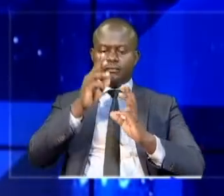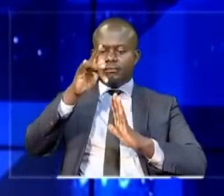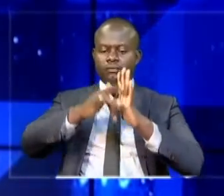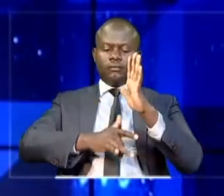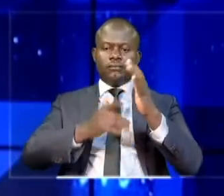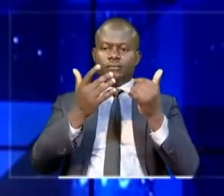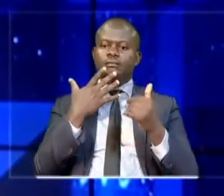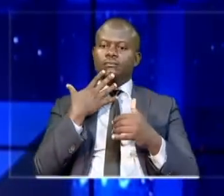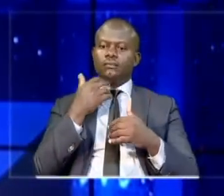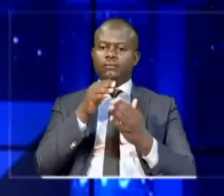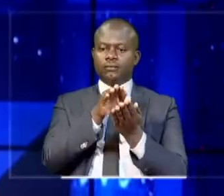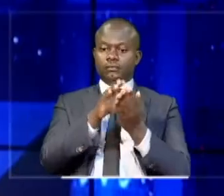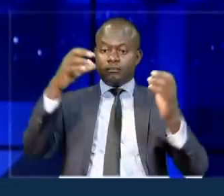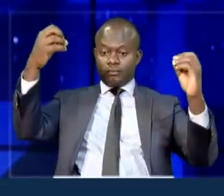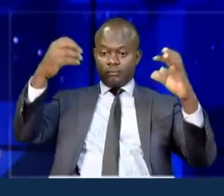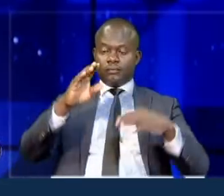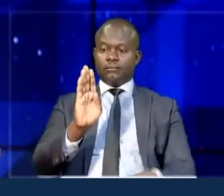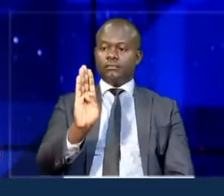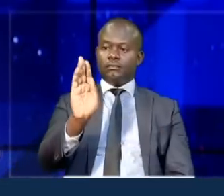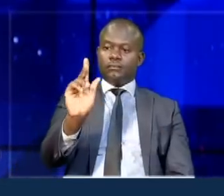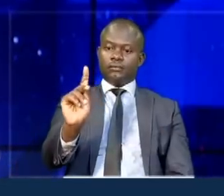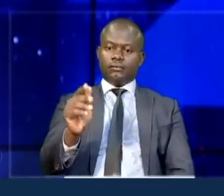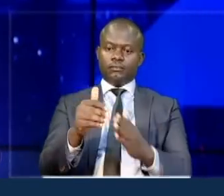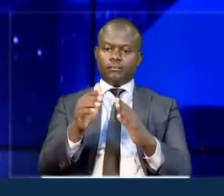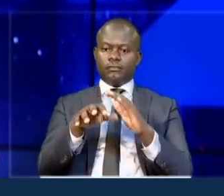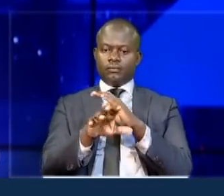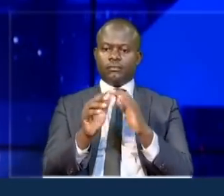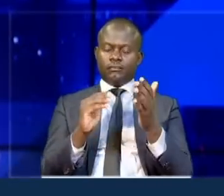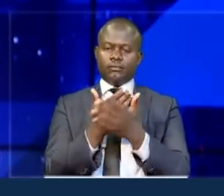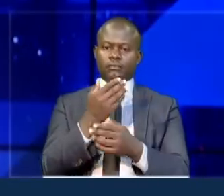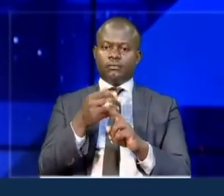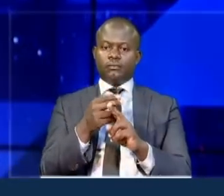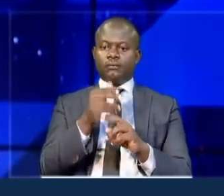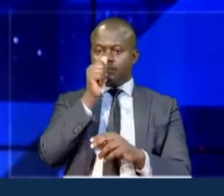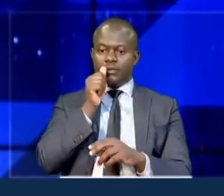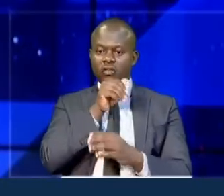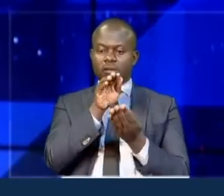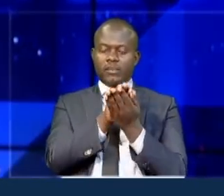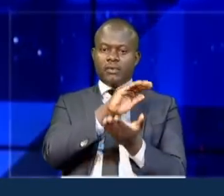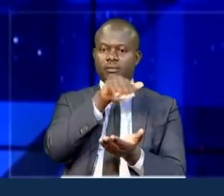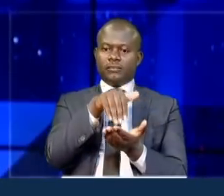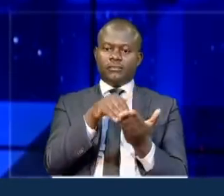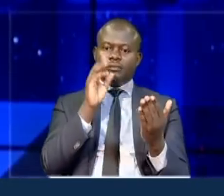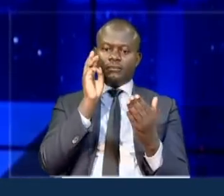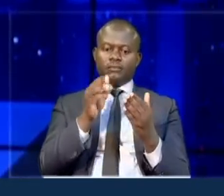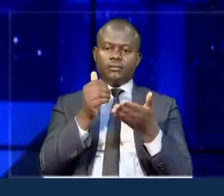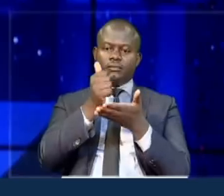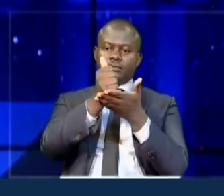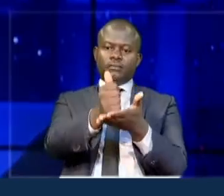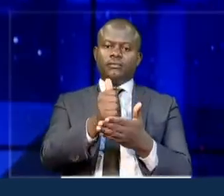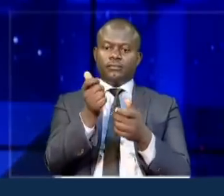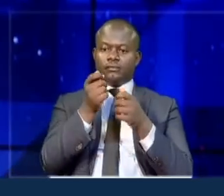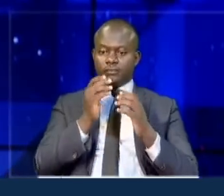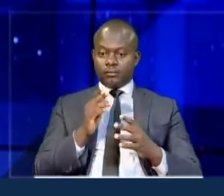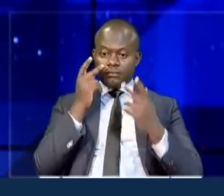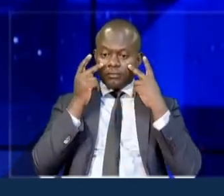burambuye. Kuri wa gatanu, Banki ya Kigali BK yafunguye ishami rishya ryiswe Private Banking Center rizajya rifasha abakiriya